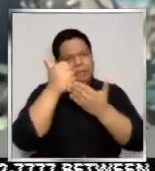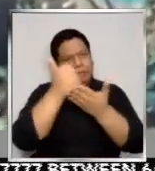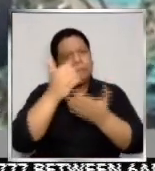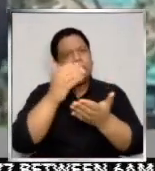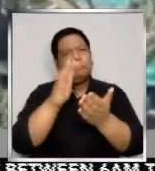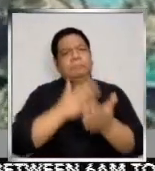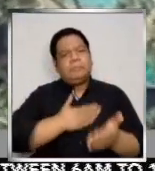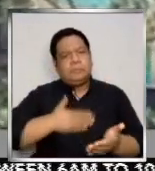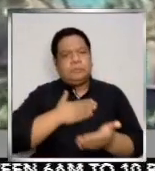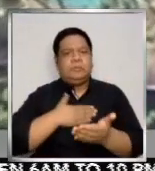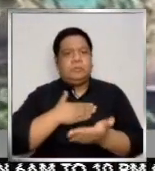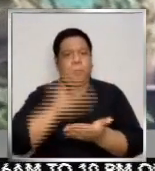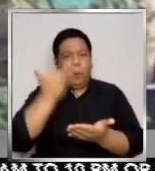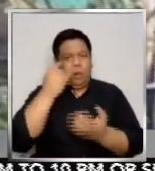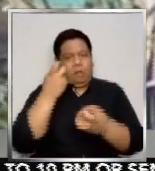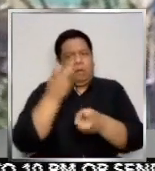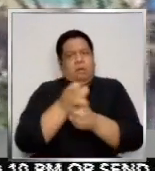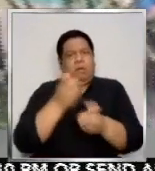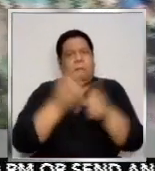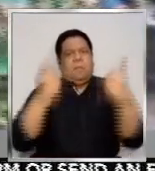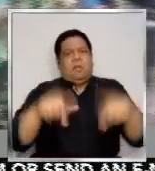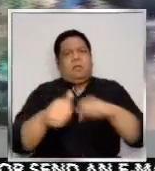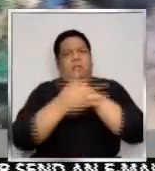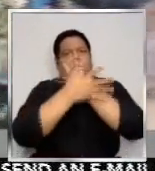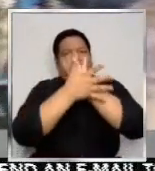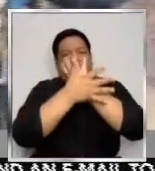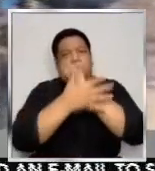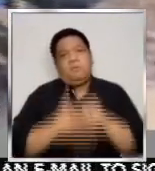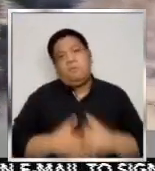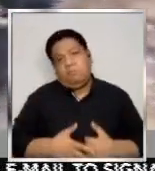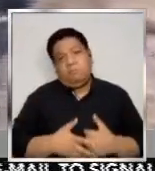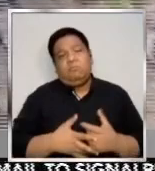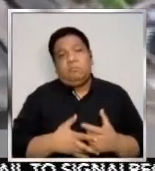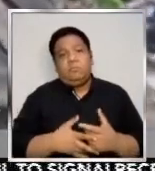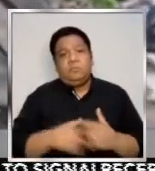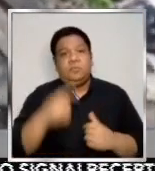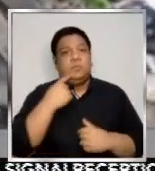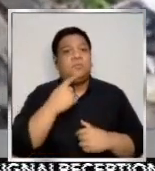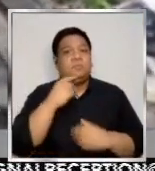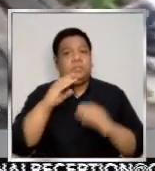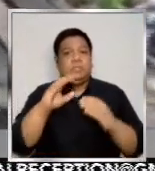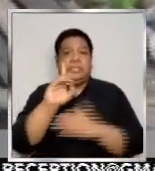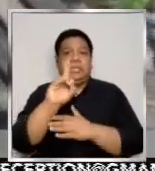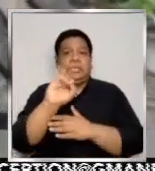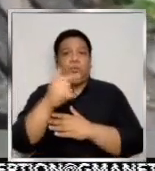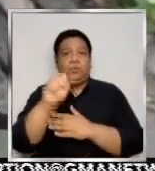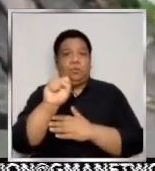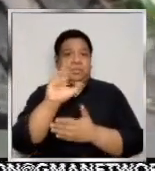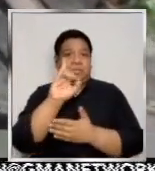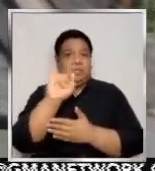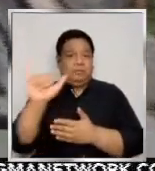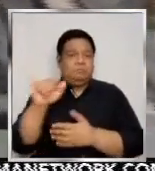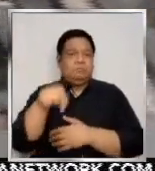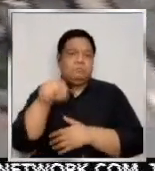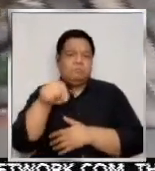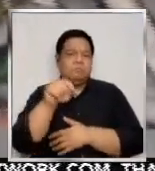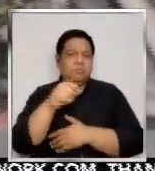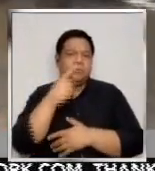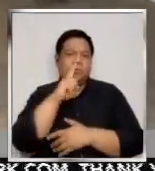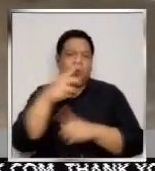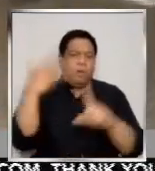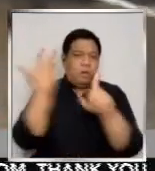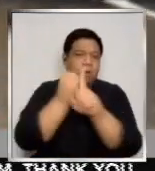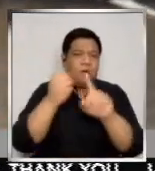sa COVID-19 pandemic. Ayon sa CDRRMO ng Digos City, pinakaapektado ang mga pamilyang nakatira sa mga mabababang